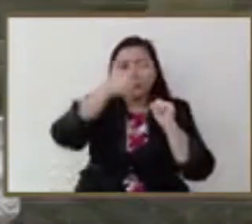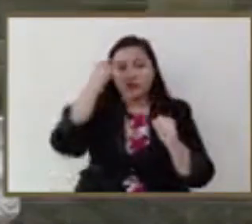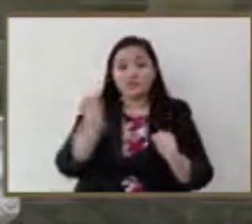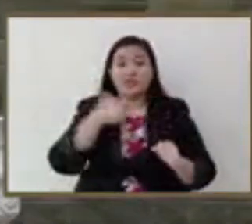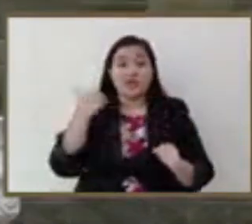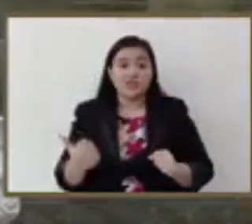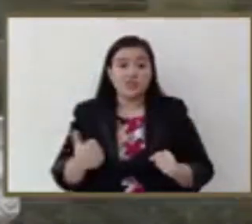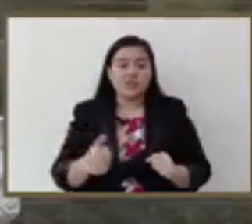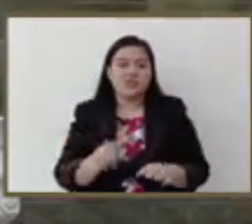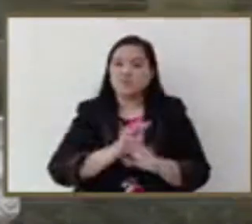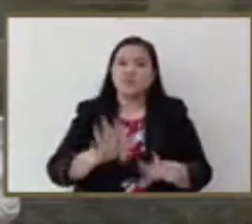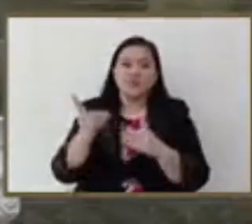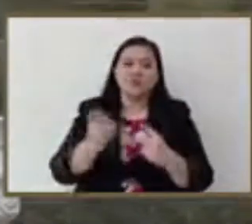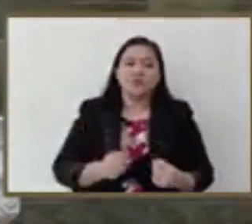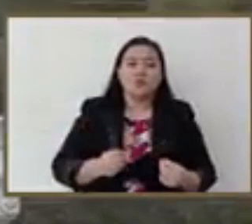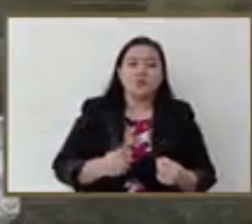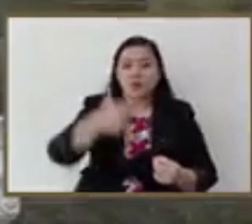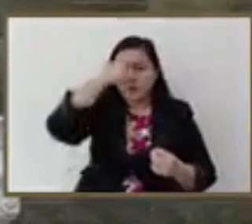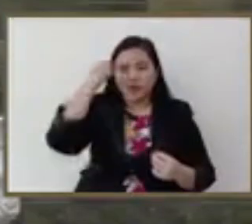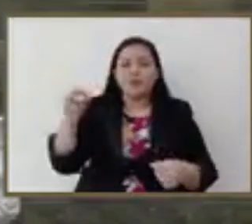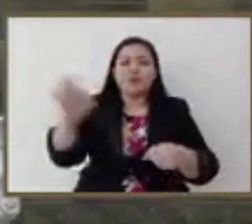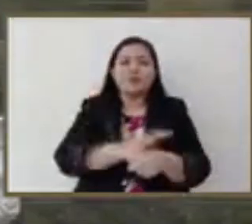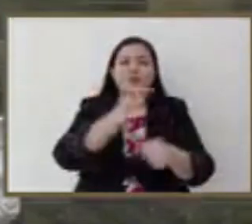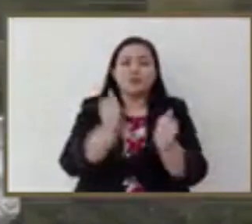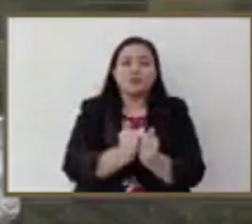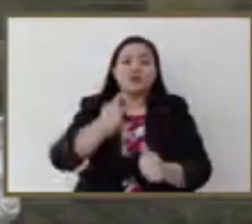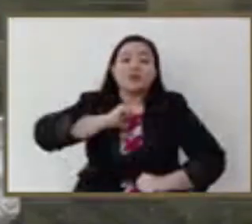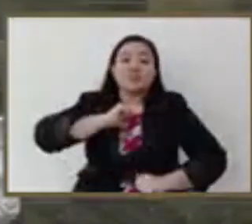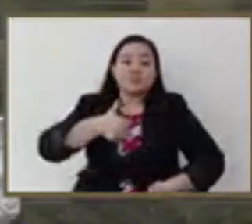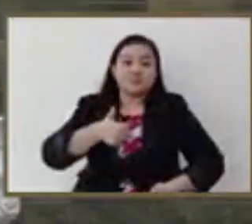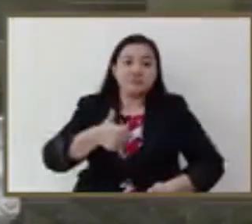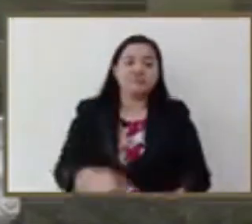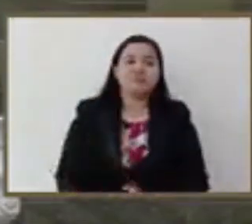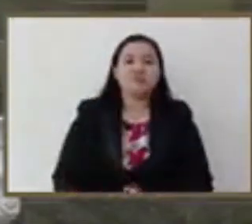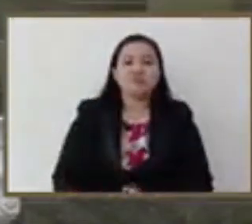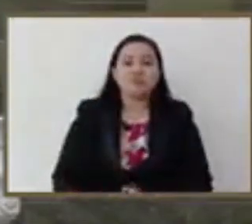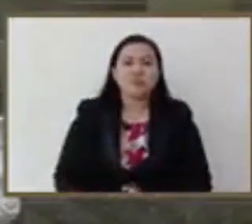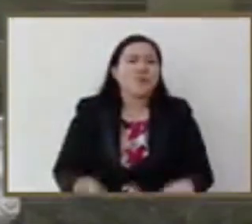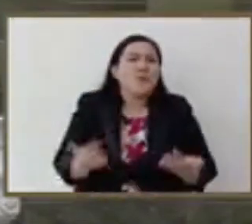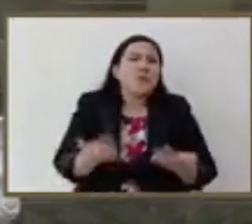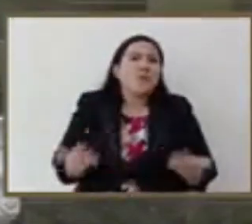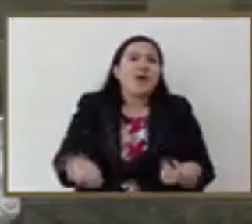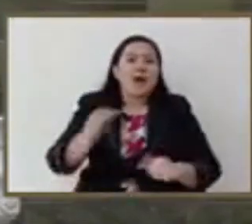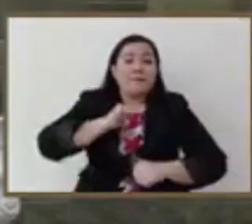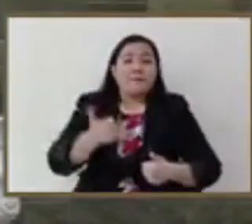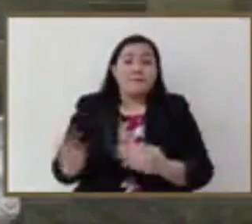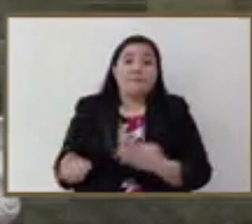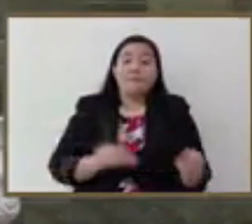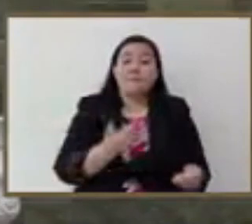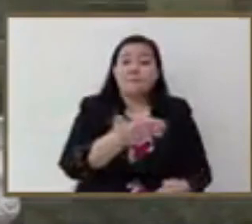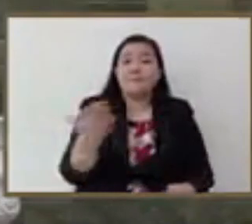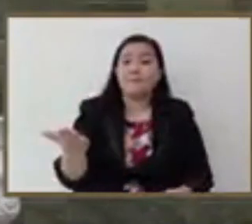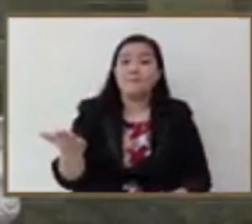Hindi magawa yan ng isang taong lasing sa pride. But saan kayo dadalhin ng isang pride na hindi po, saan